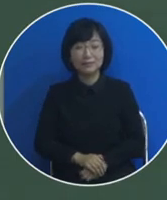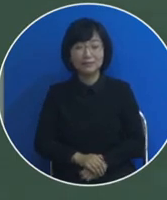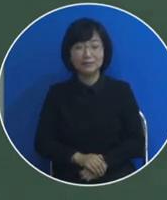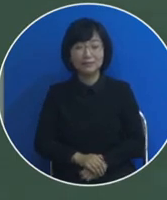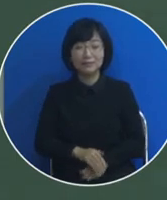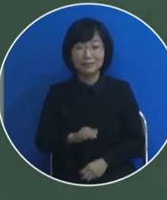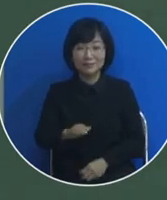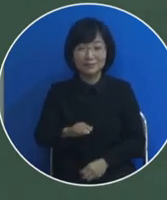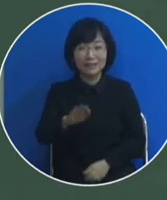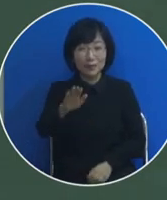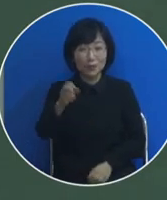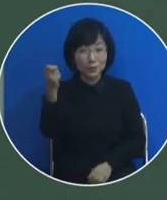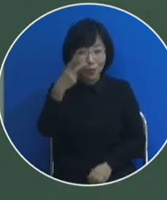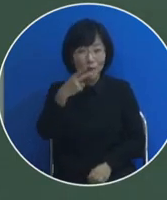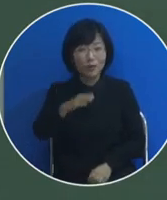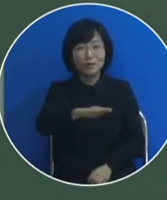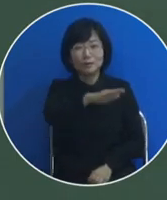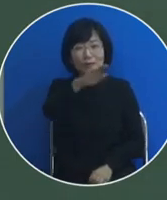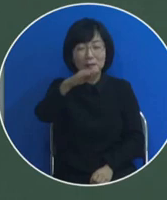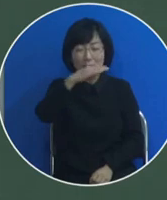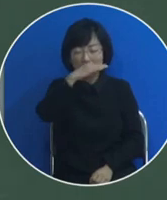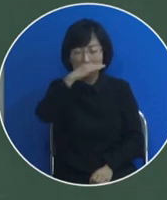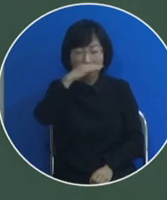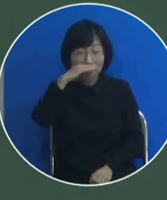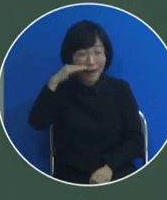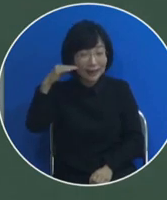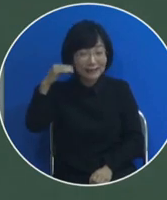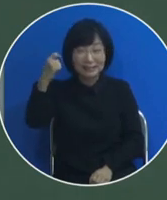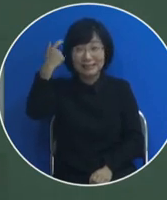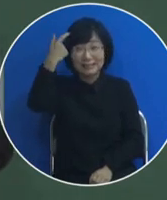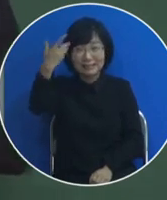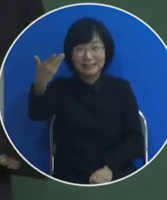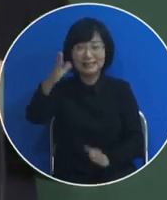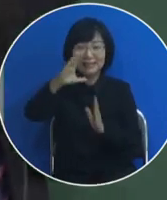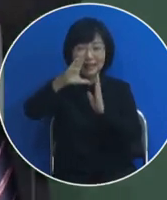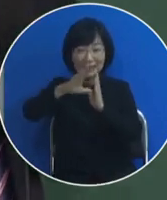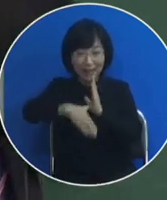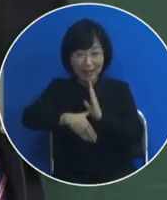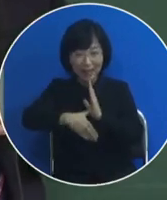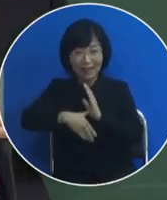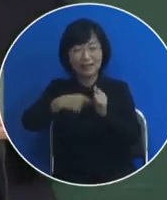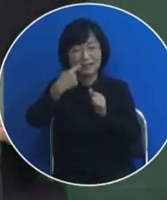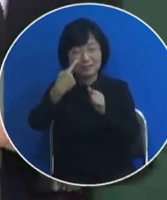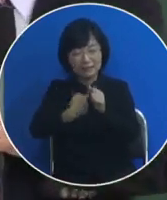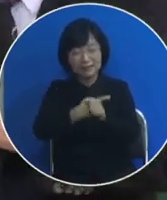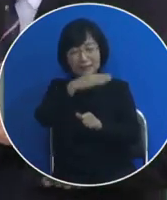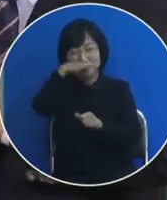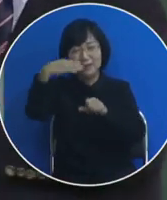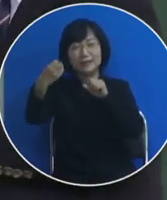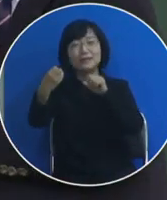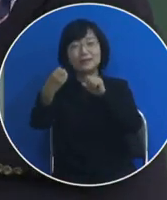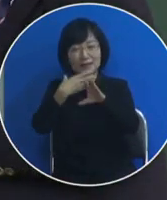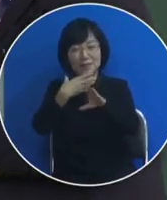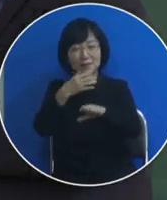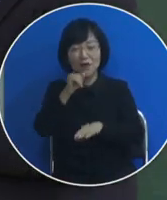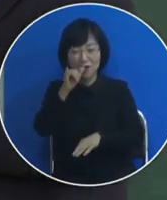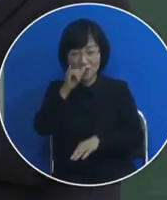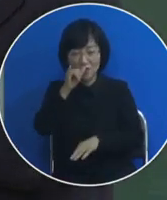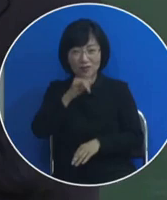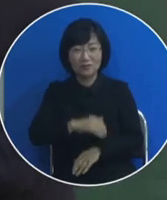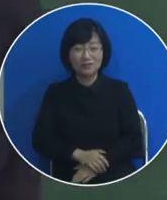올바른 질문을 해야 올바른 답이 나오는 겁니다. That we have to ask the correct question to gain the correct answer.